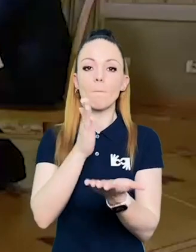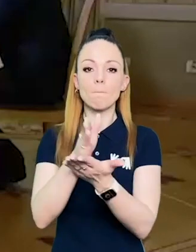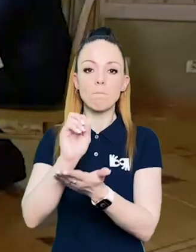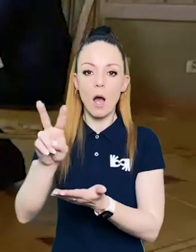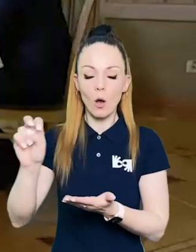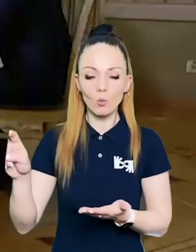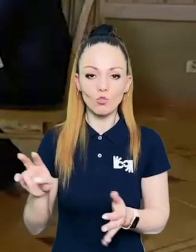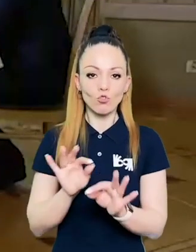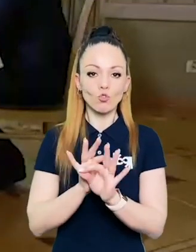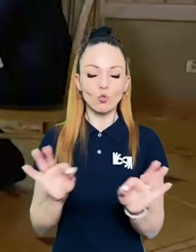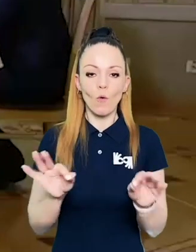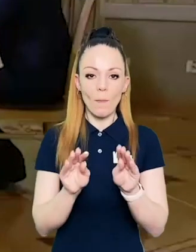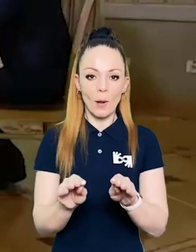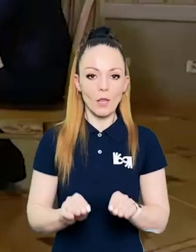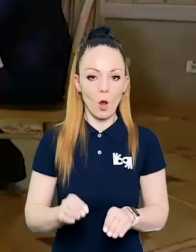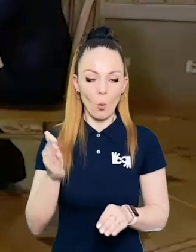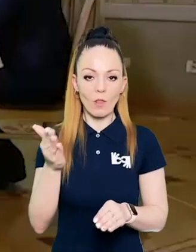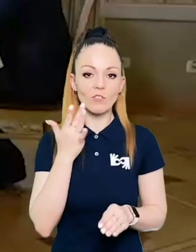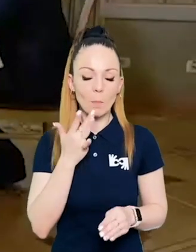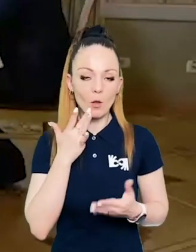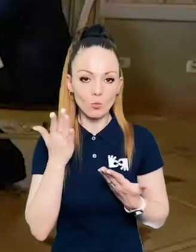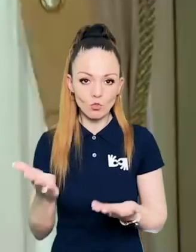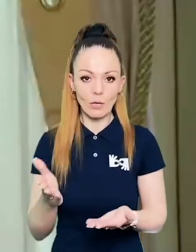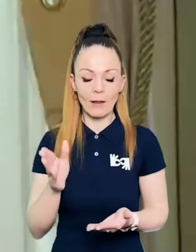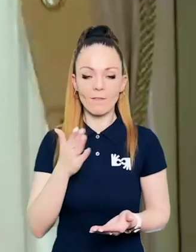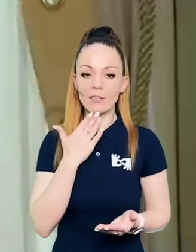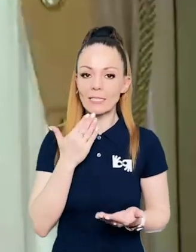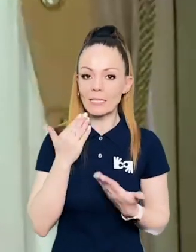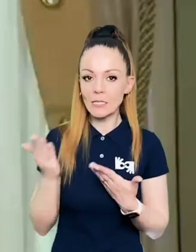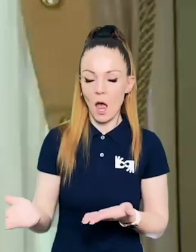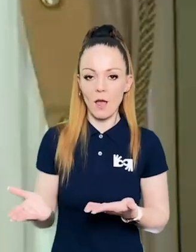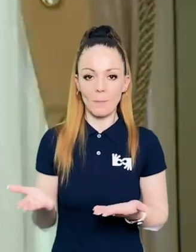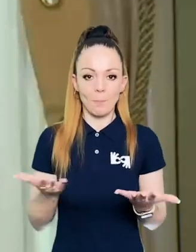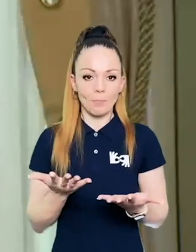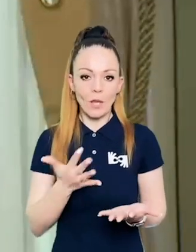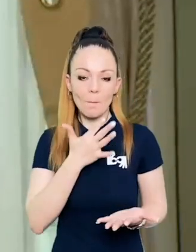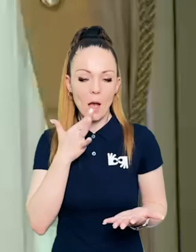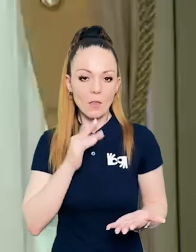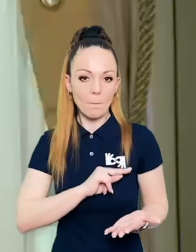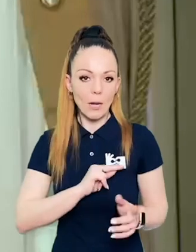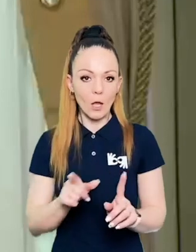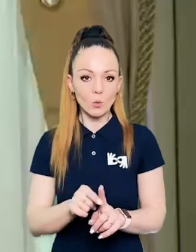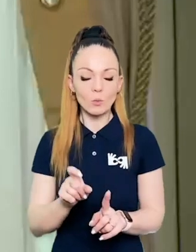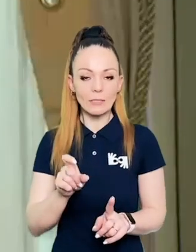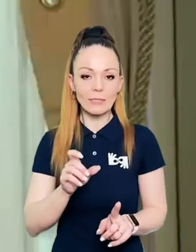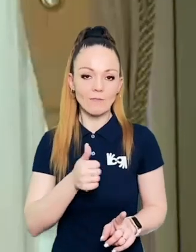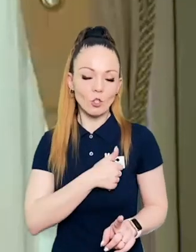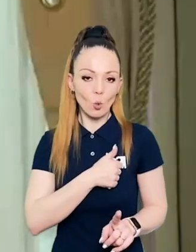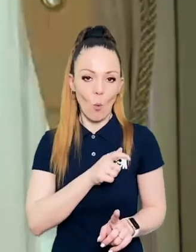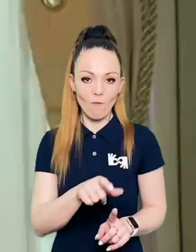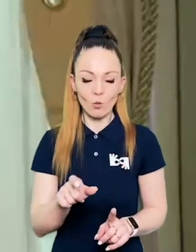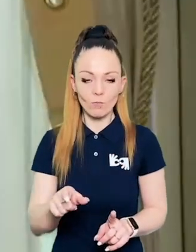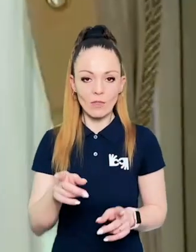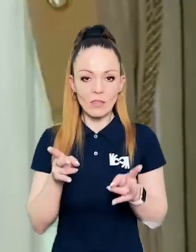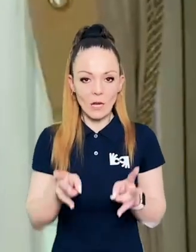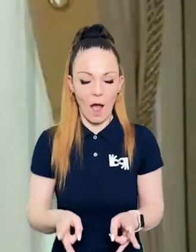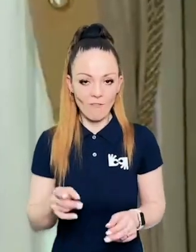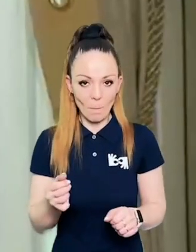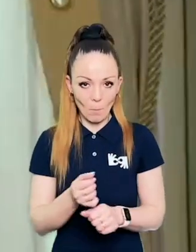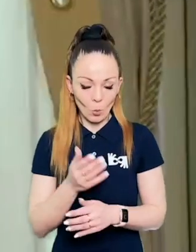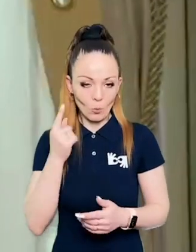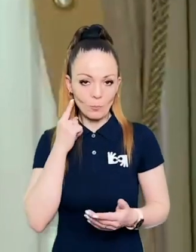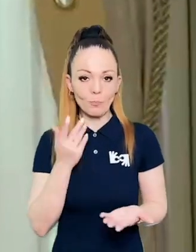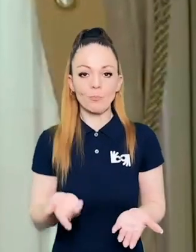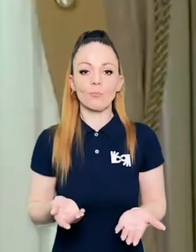які її мають. Наприклад, чудові протоколи в Сполучених Штатах, в Ізраїлі, які багато працюють з військовою травмою.